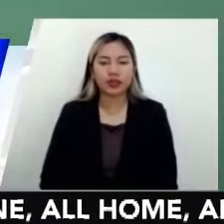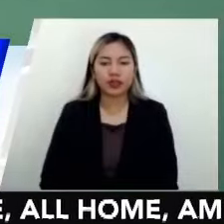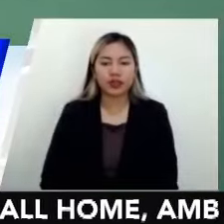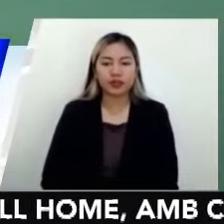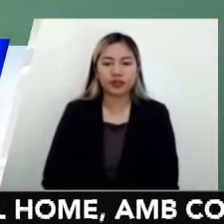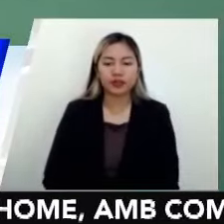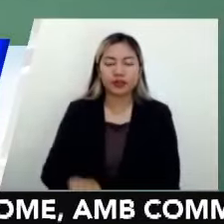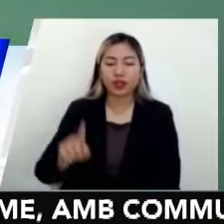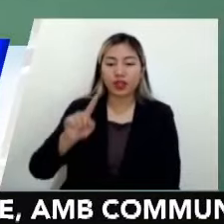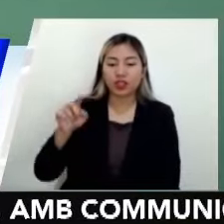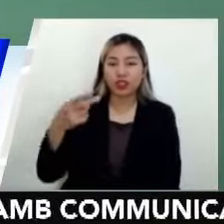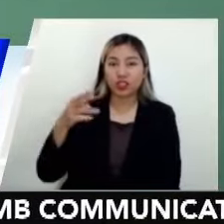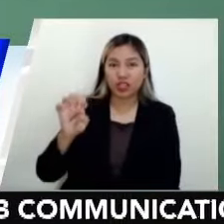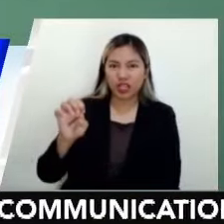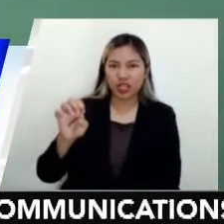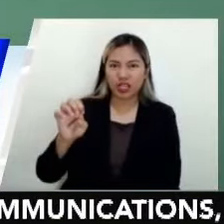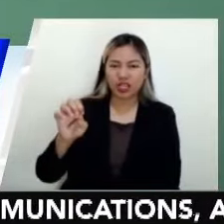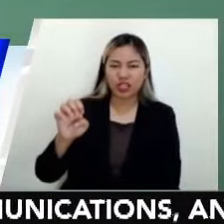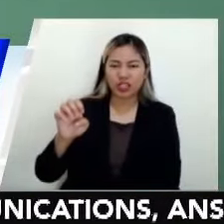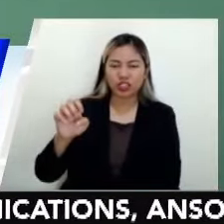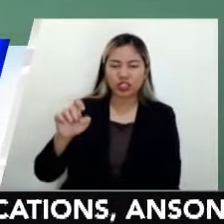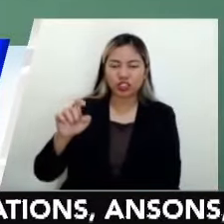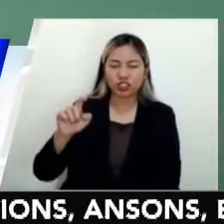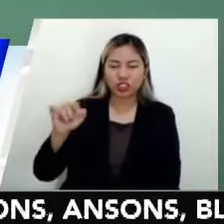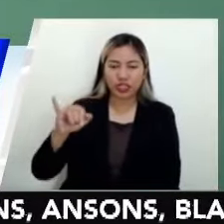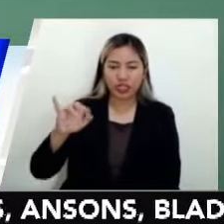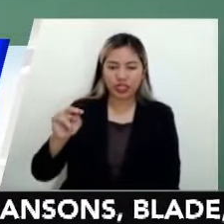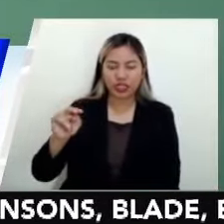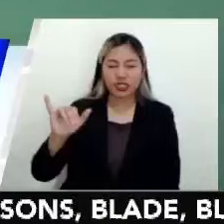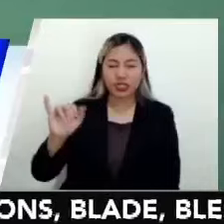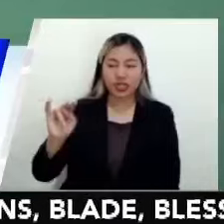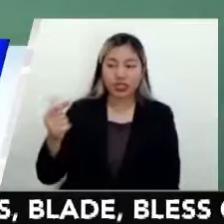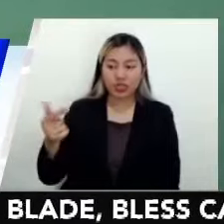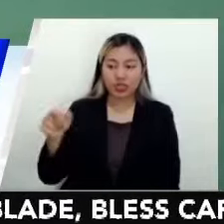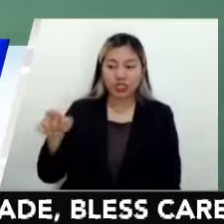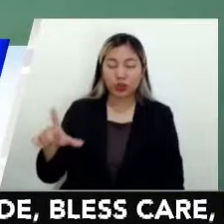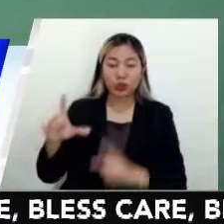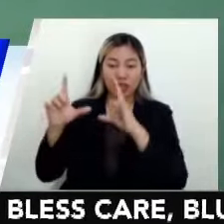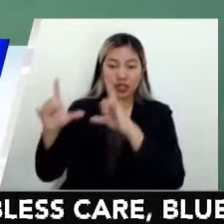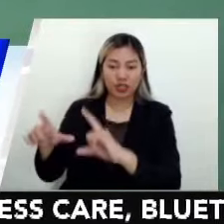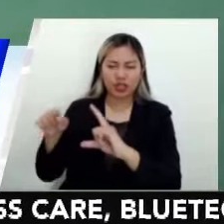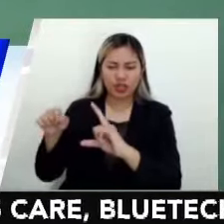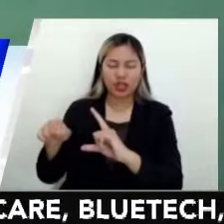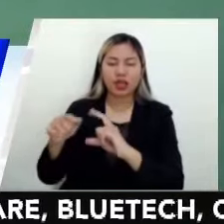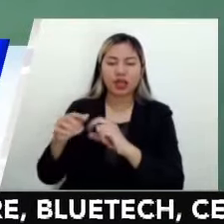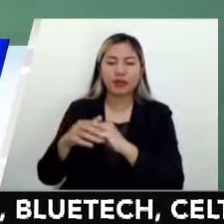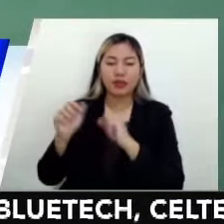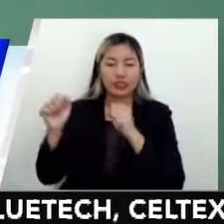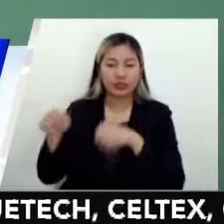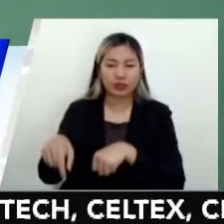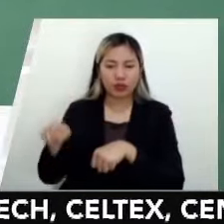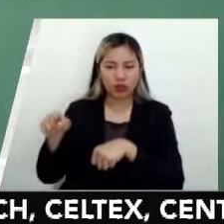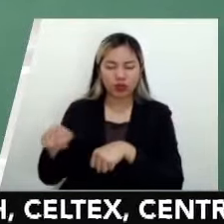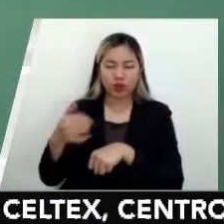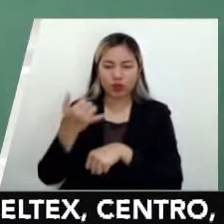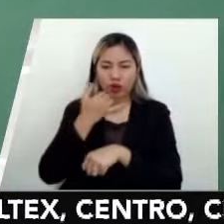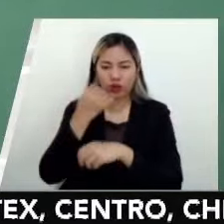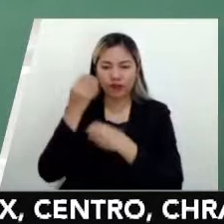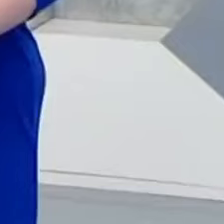leader ng international crime syndicate at wanted criminal. Posible rin daw na isang disinformation operation iyon.